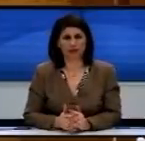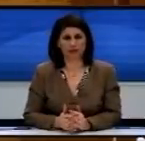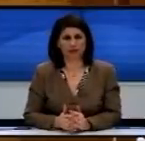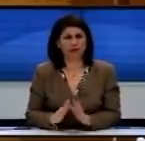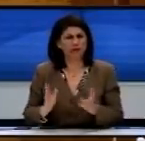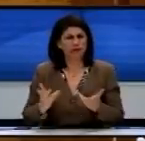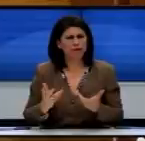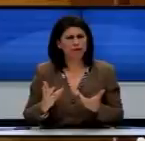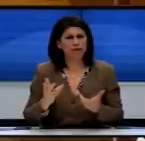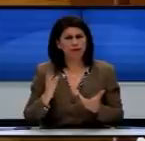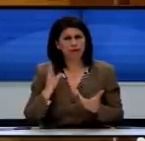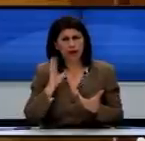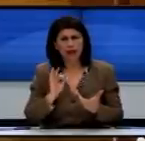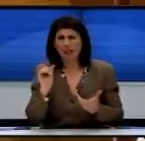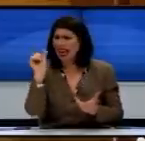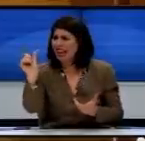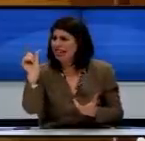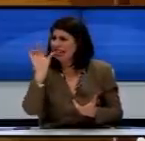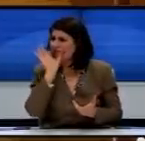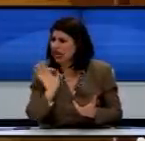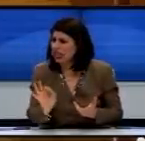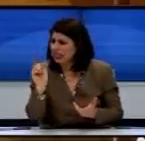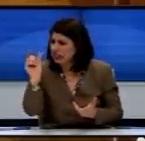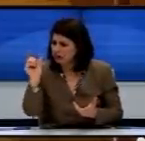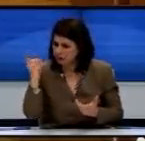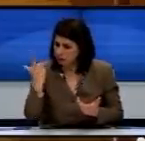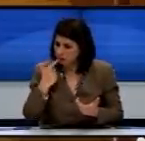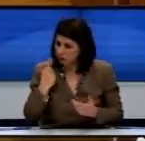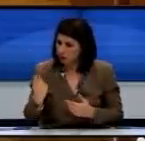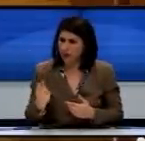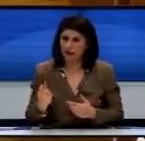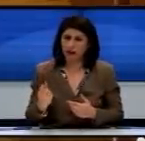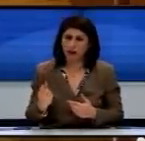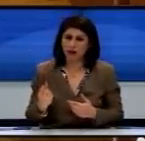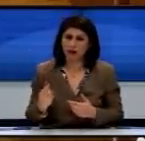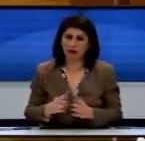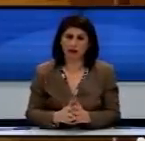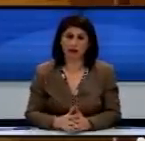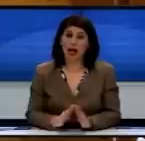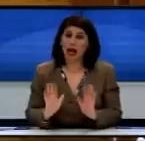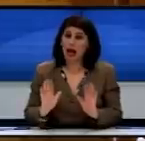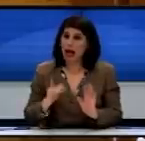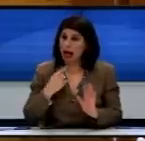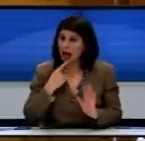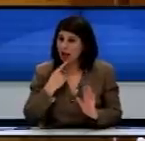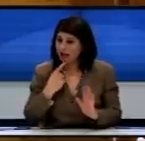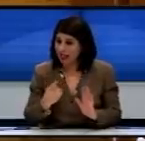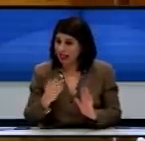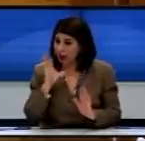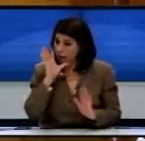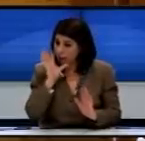πώς προσδιορίζετε τον όρο αλήθεια, αν όχι επικαλούμενη πραγματικά